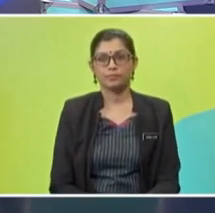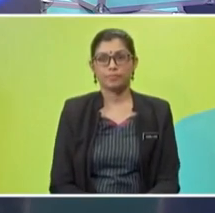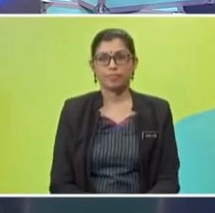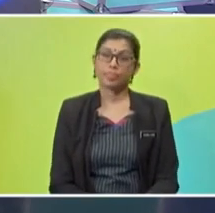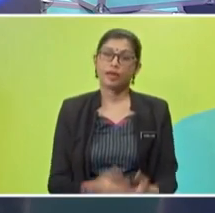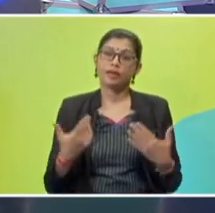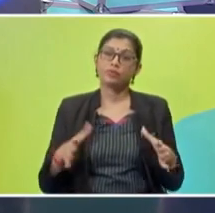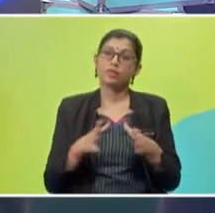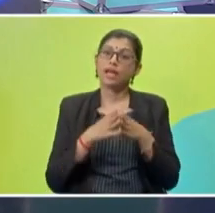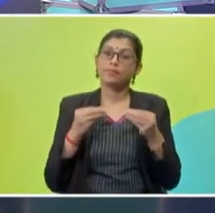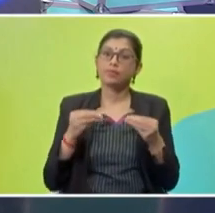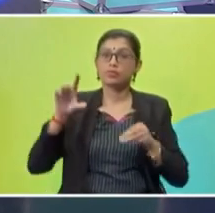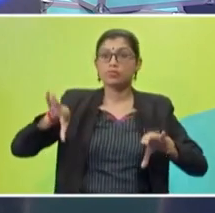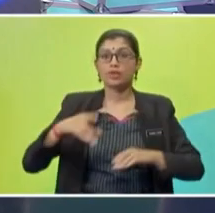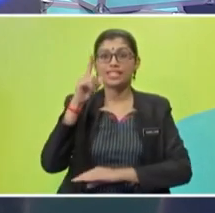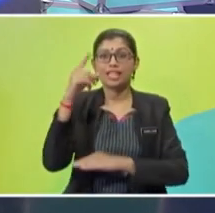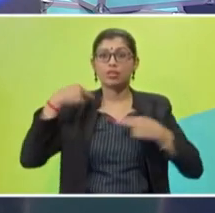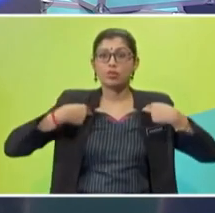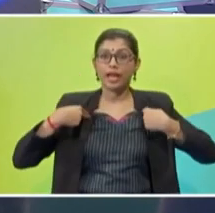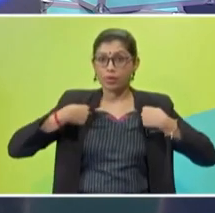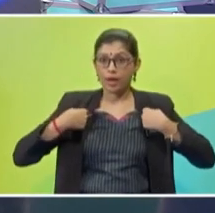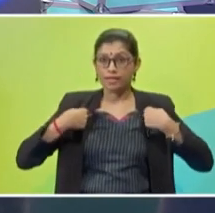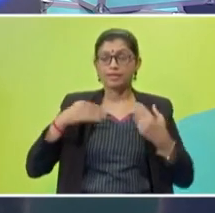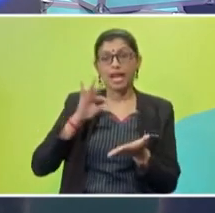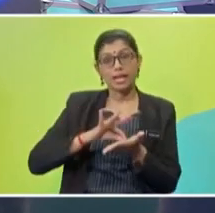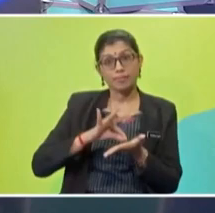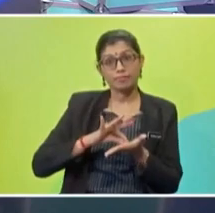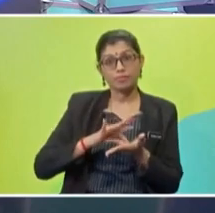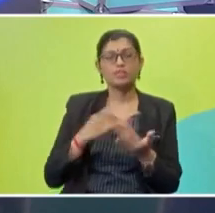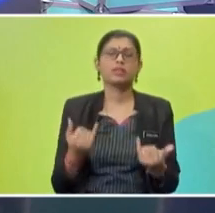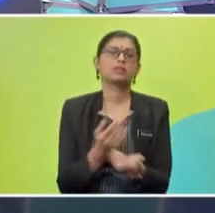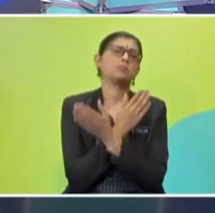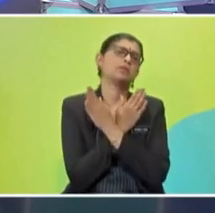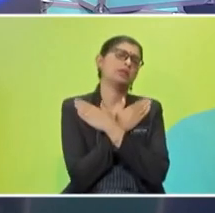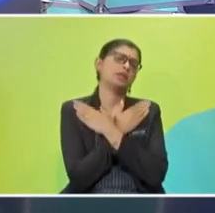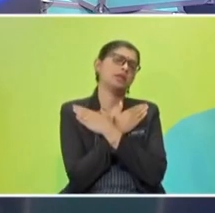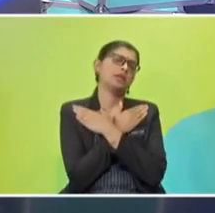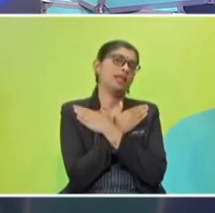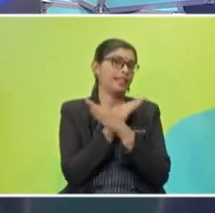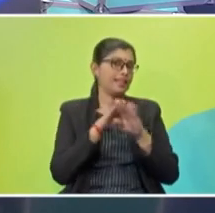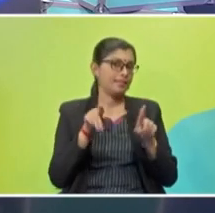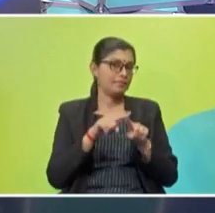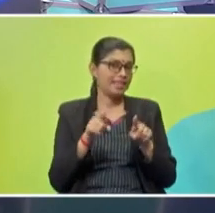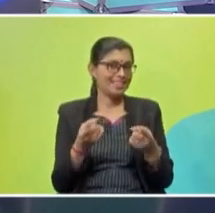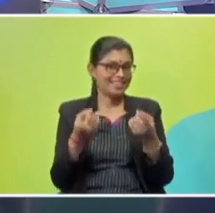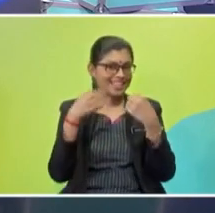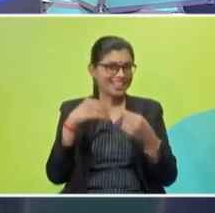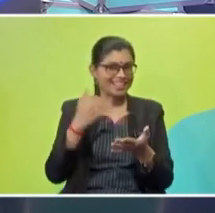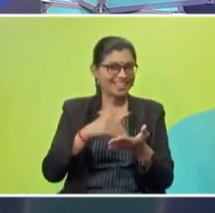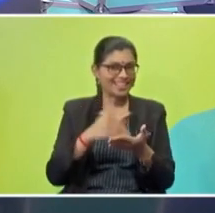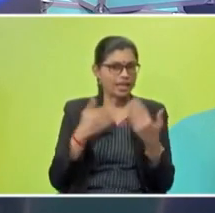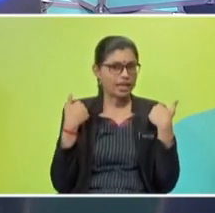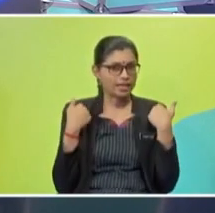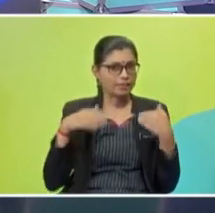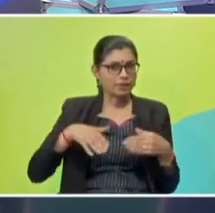siapkan satu ini yaitu ayam jadi awet ketika kami tentunya dalam directv